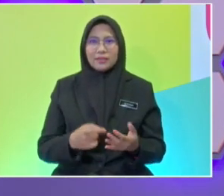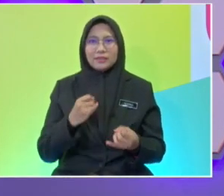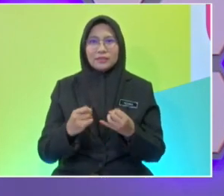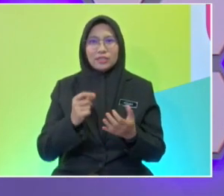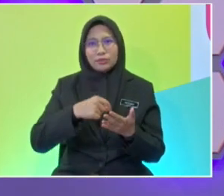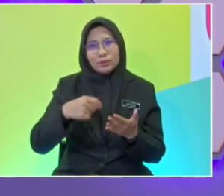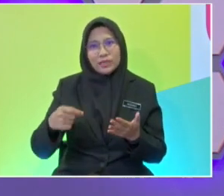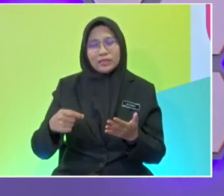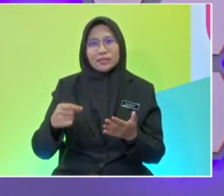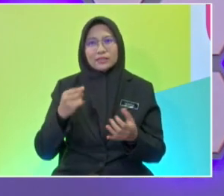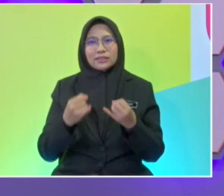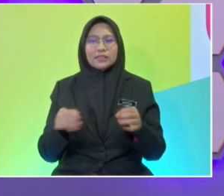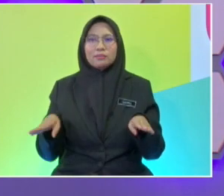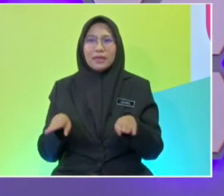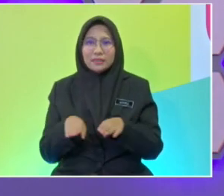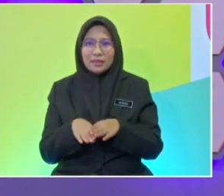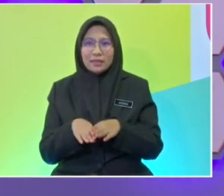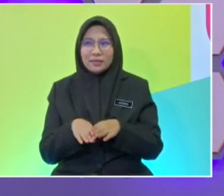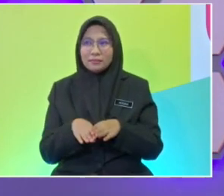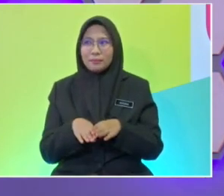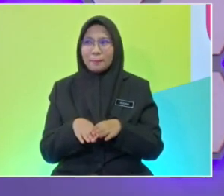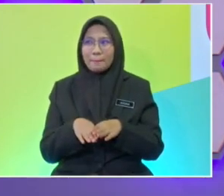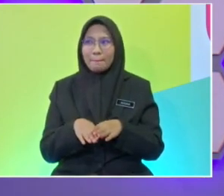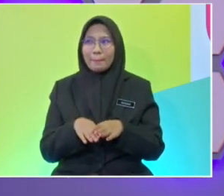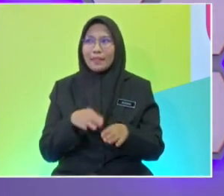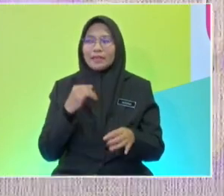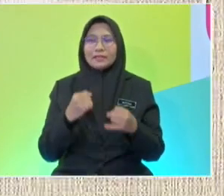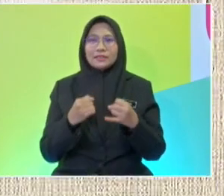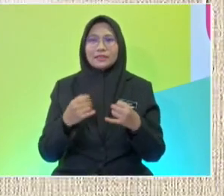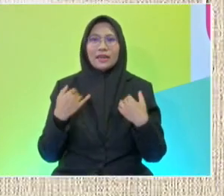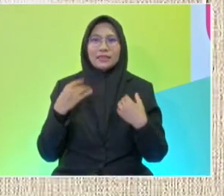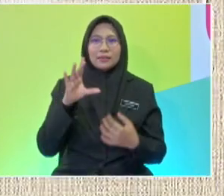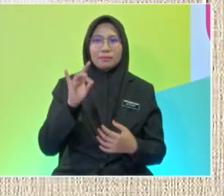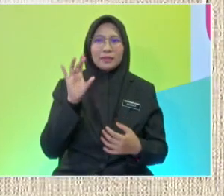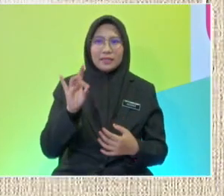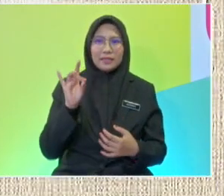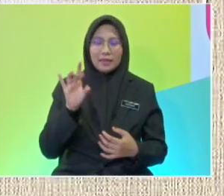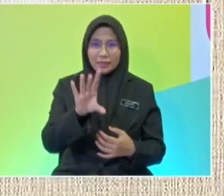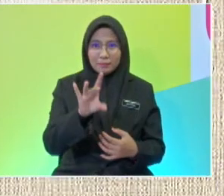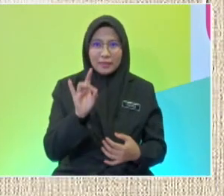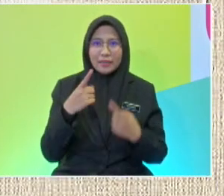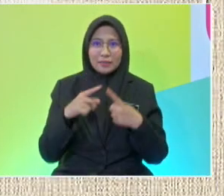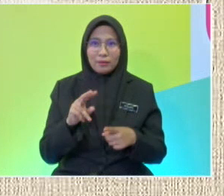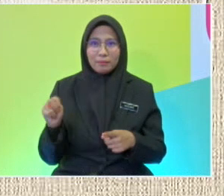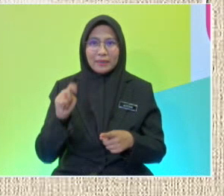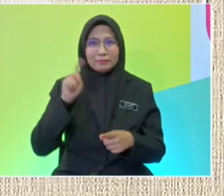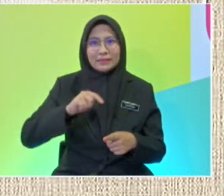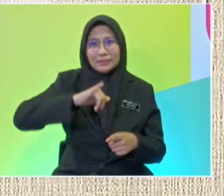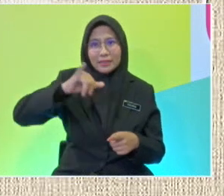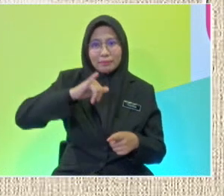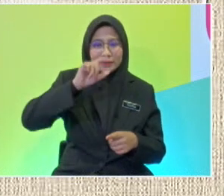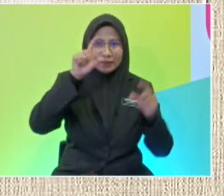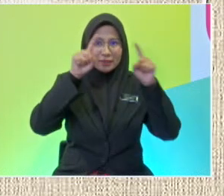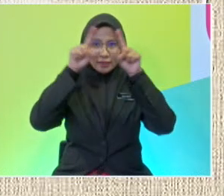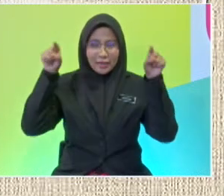oke yang ketiga jika ada pilihan jawaban yang diberi Tuliskan jawaban sama seperti yang diberikan tulis tadi